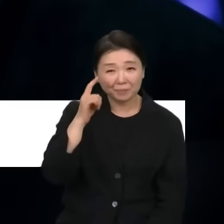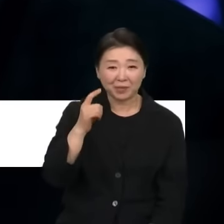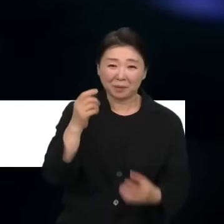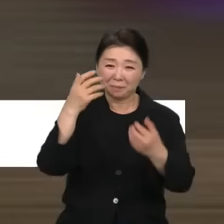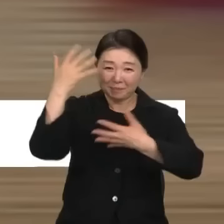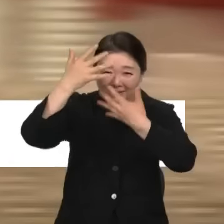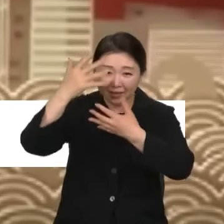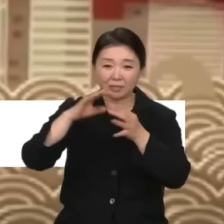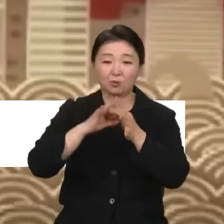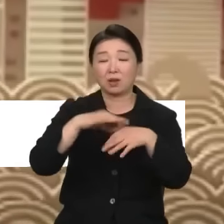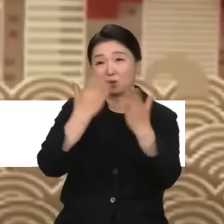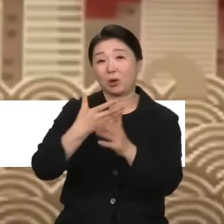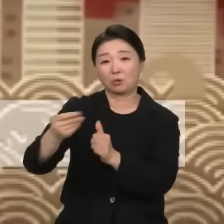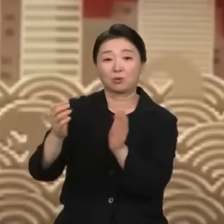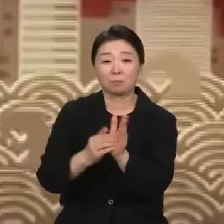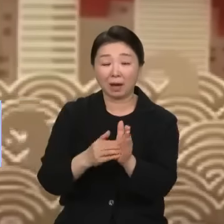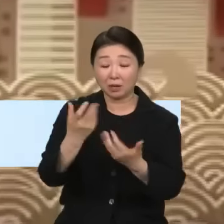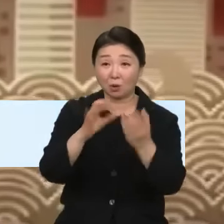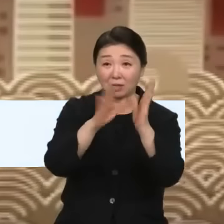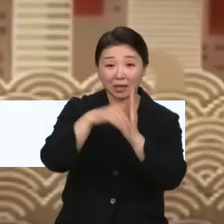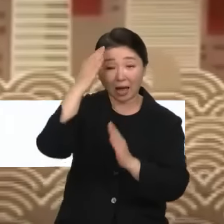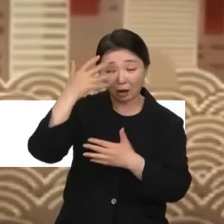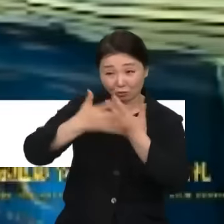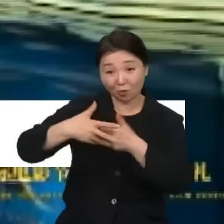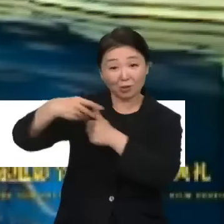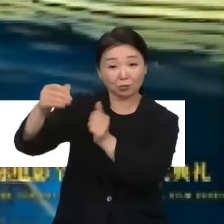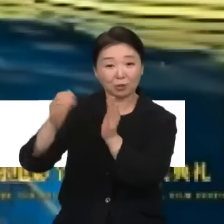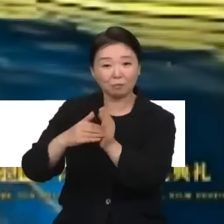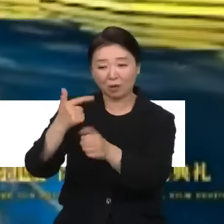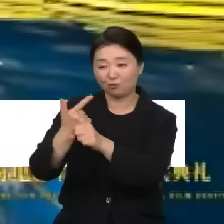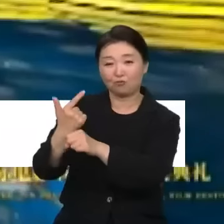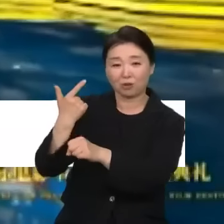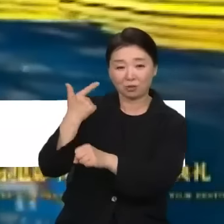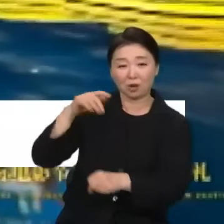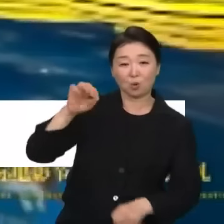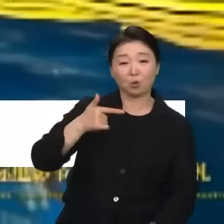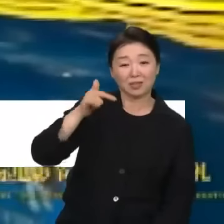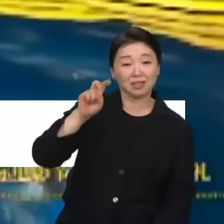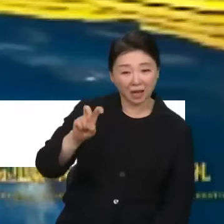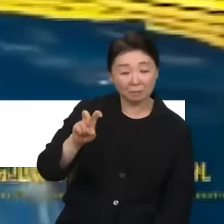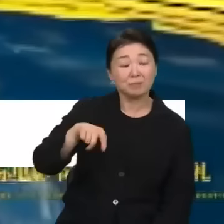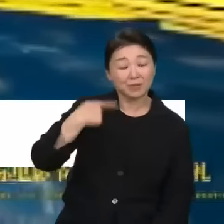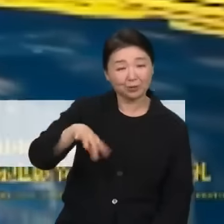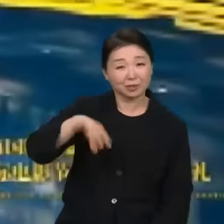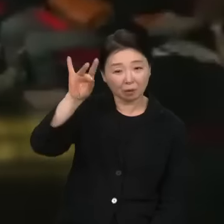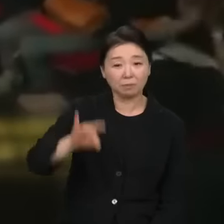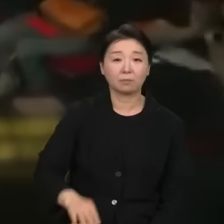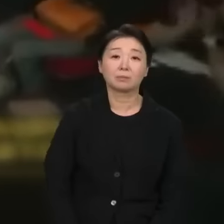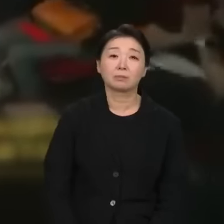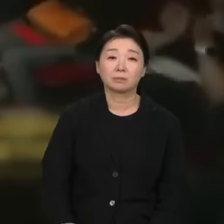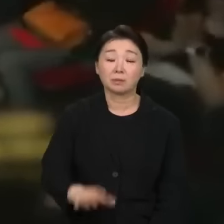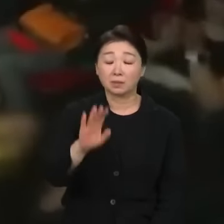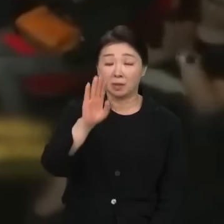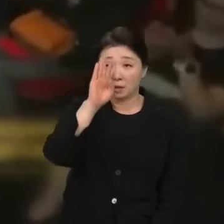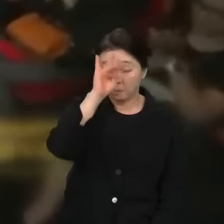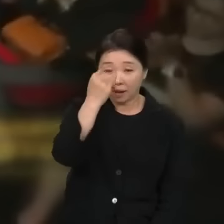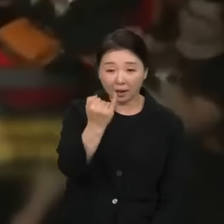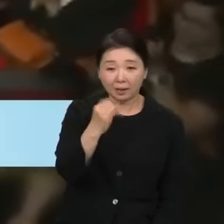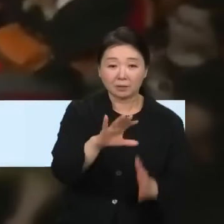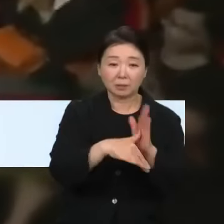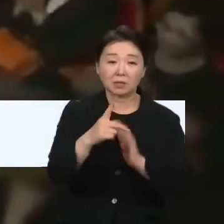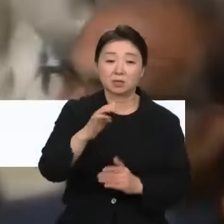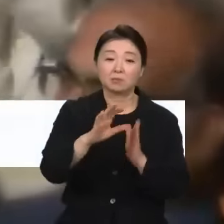겁니다. 이 영화제에 우리 영화가 초청된 건 6년 전 곤지암 이후 처음입니다. 박근혜 정부 시절